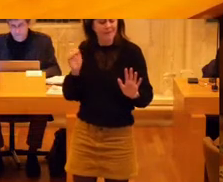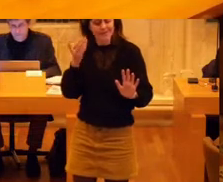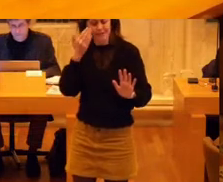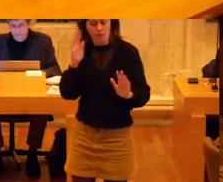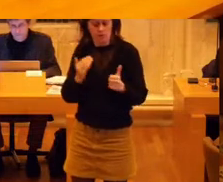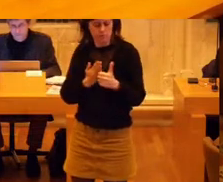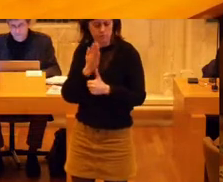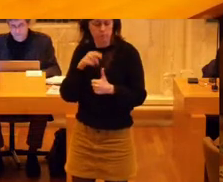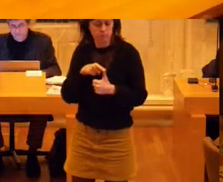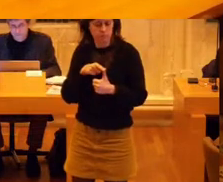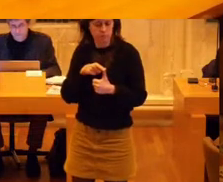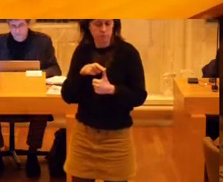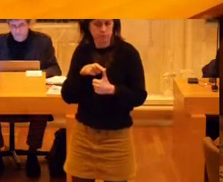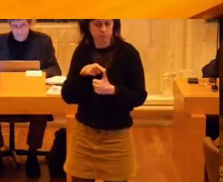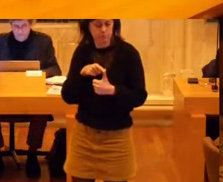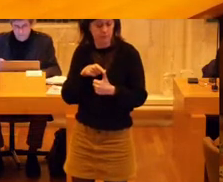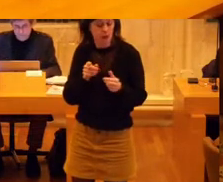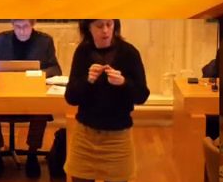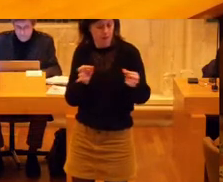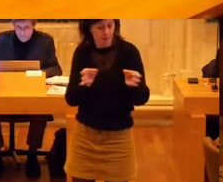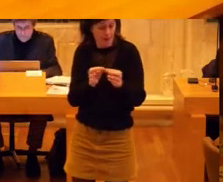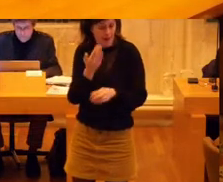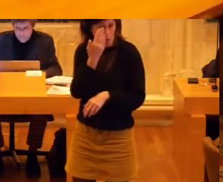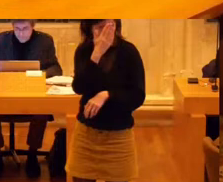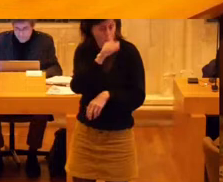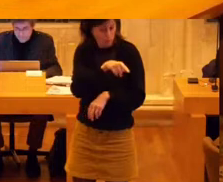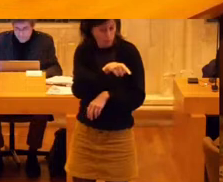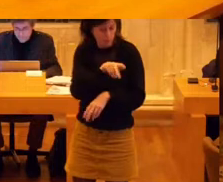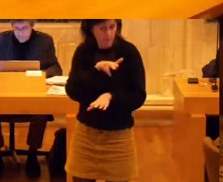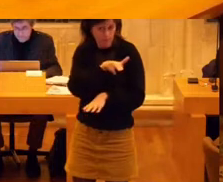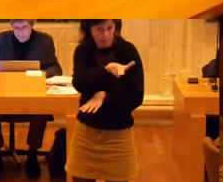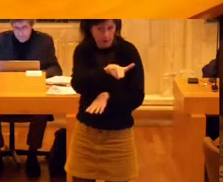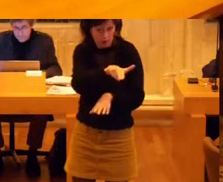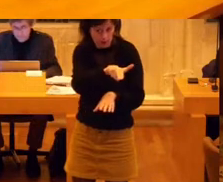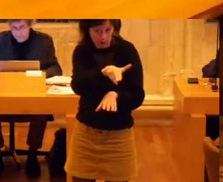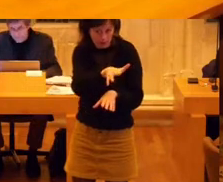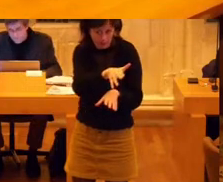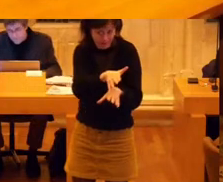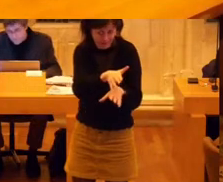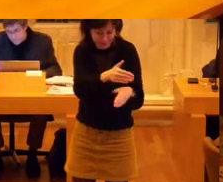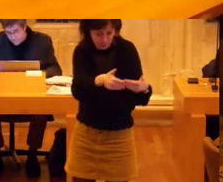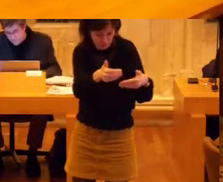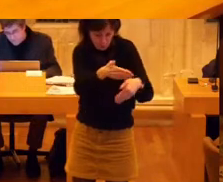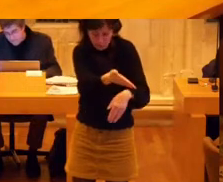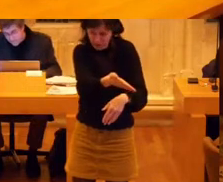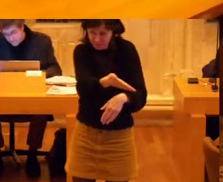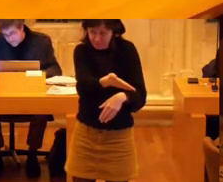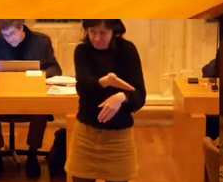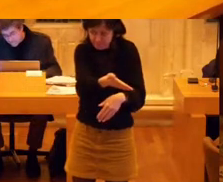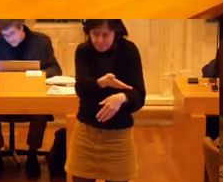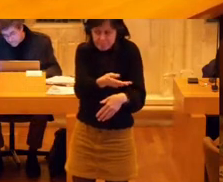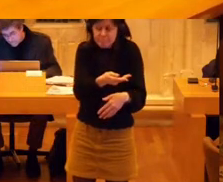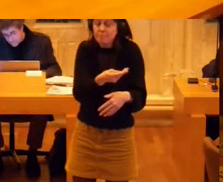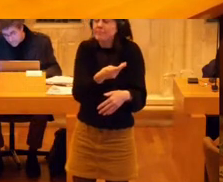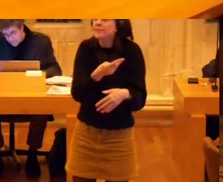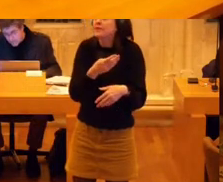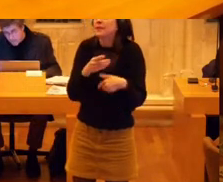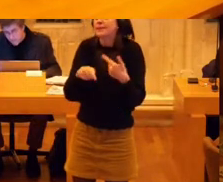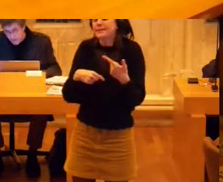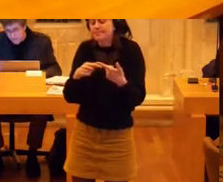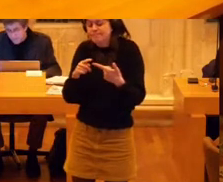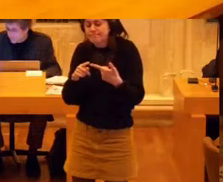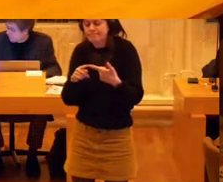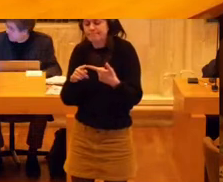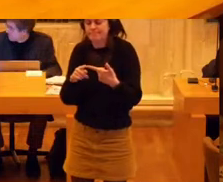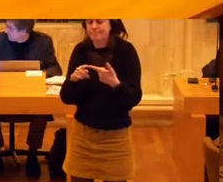aura un autre terrain comme cela construit par la suite. Et l'autre chose, c'est, ça ne semble pas